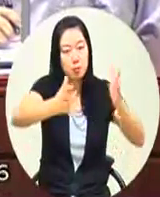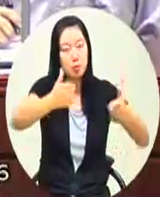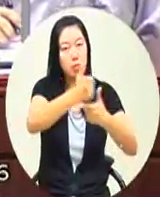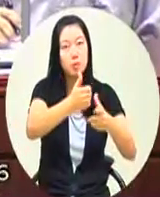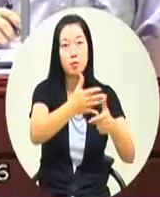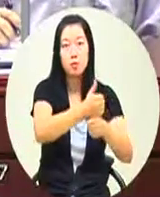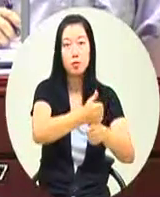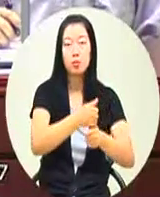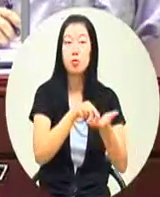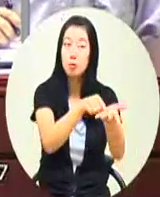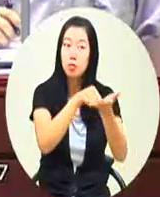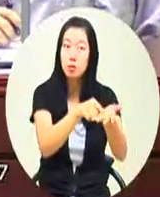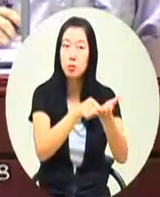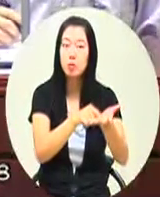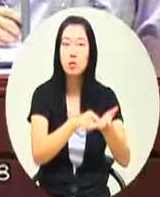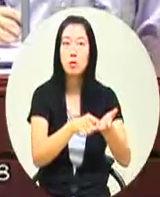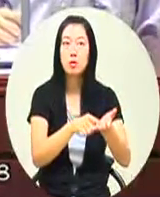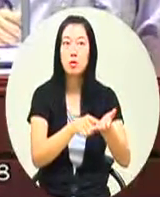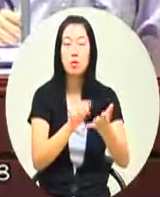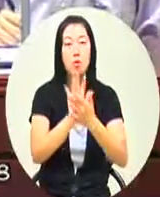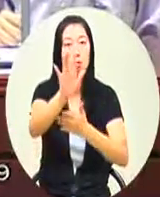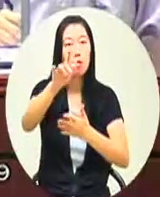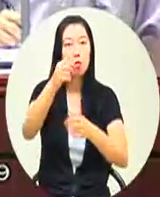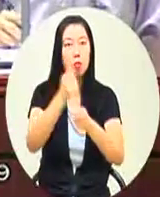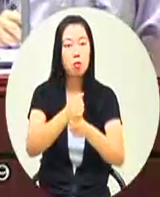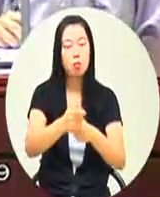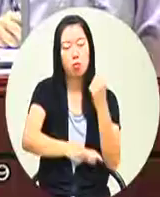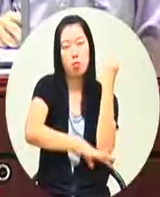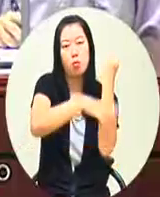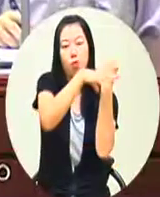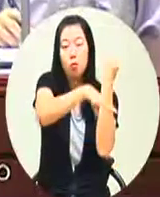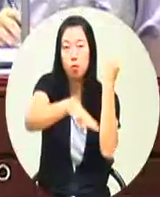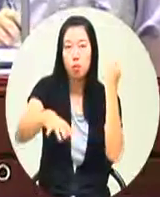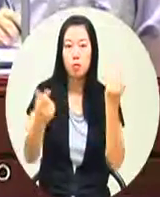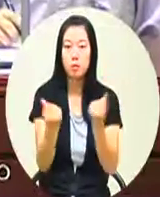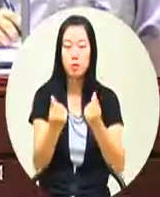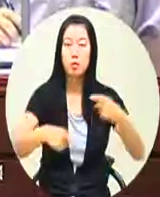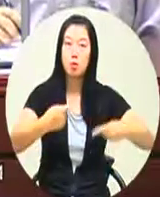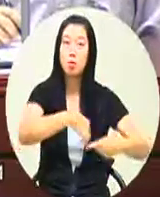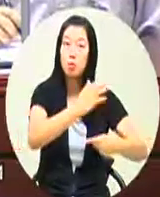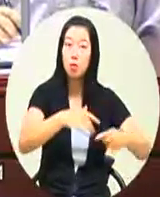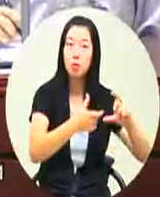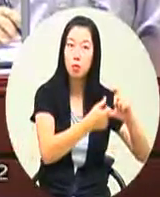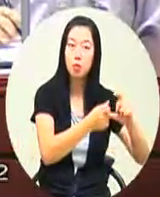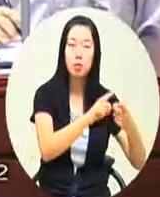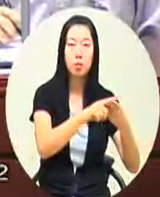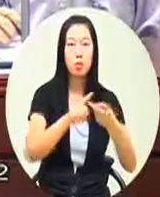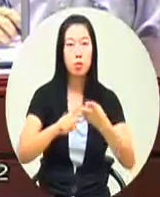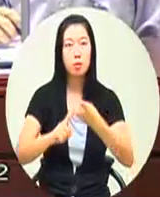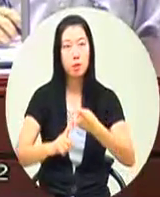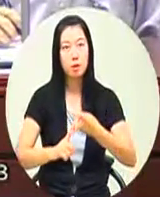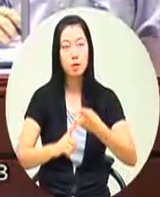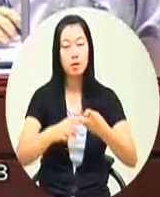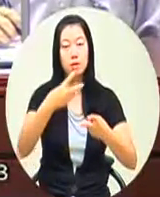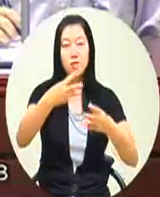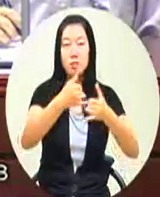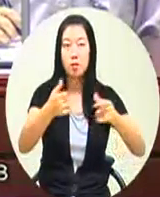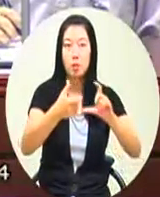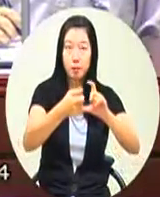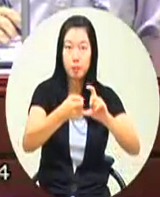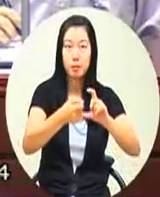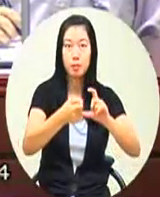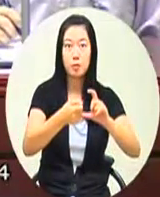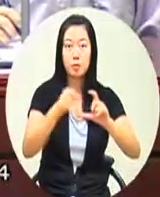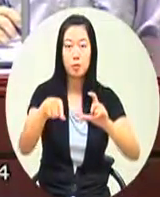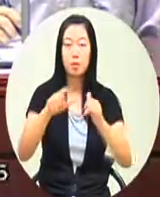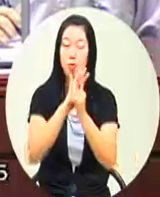针对一些比较容易我们记录上面有淹水的，像古山区或者是像三民区的部分，像孝